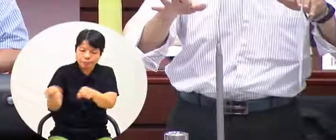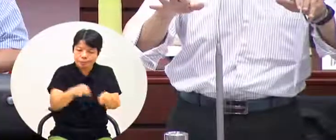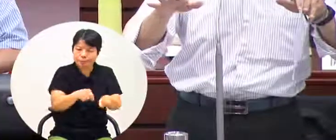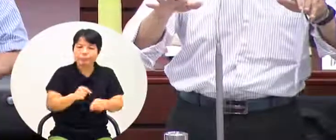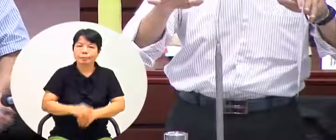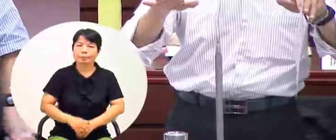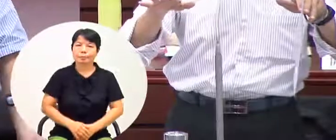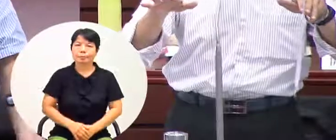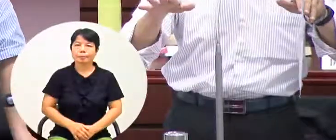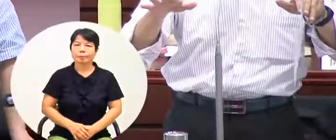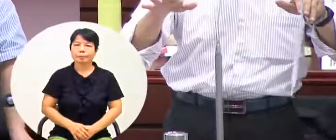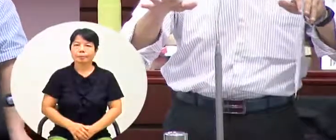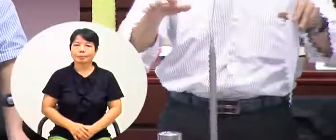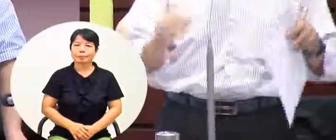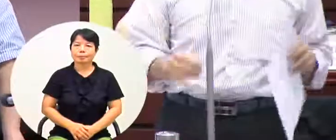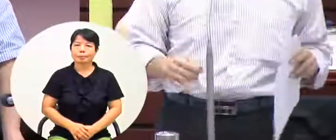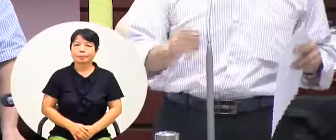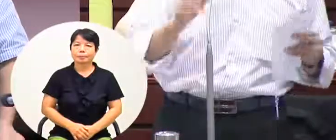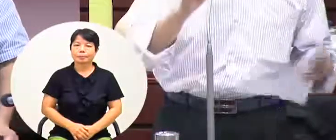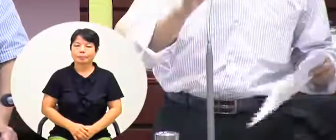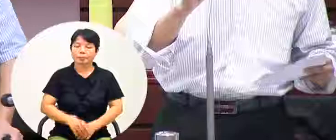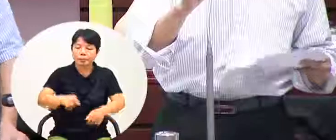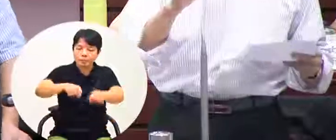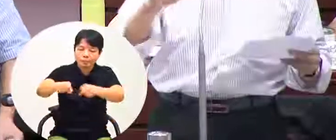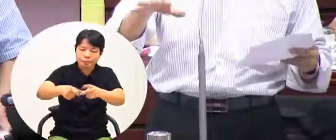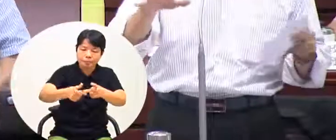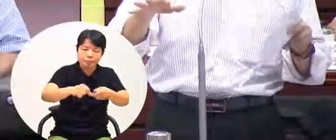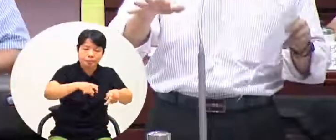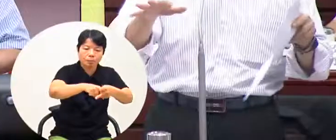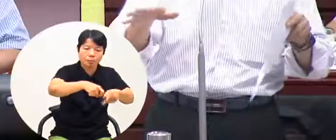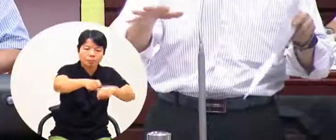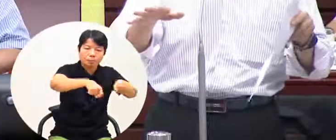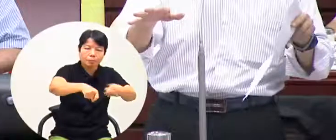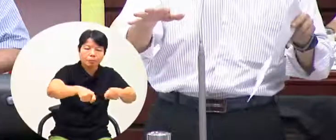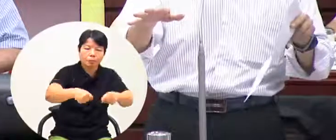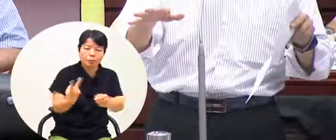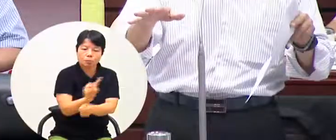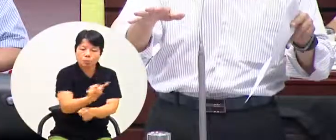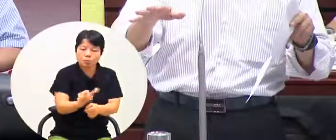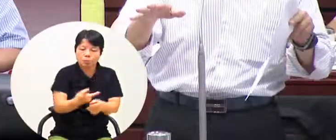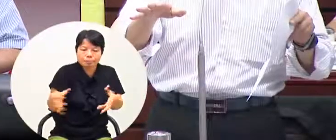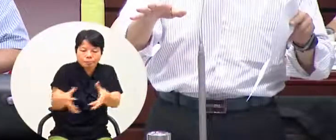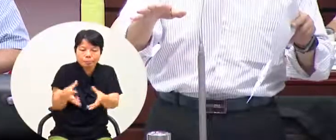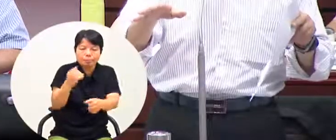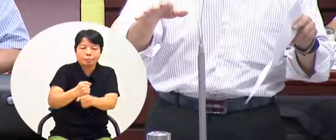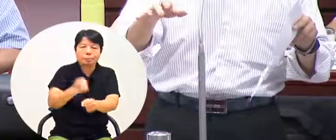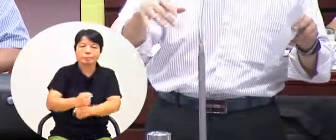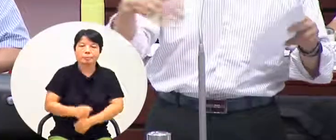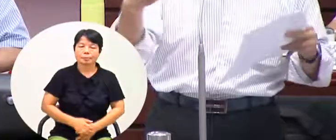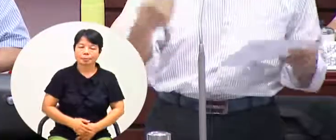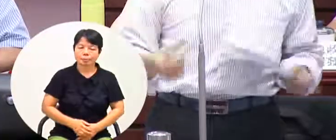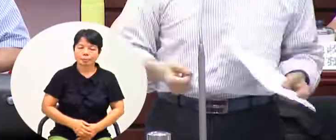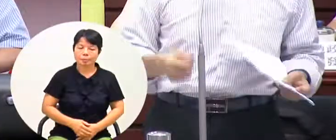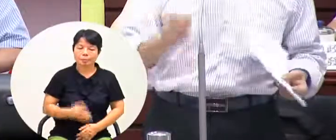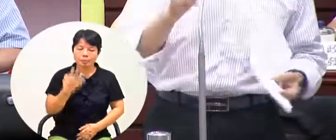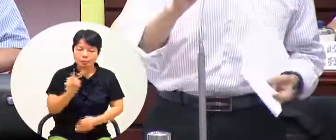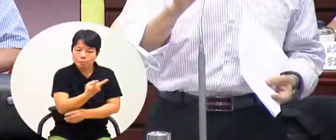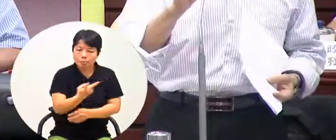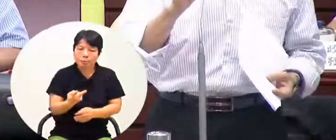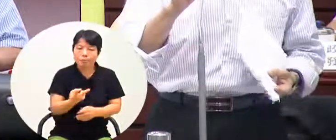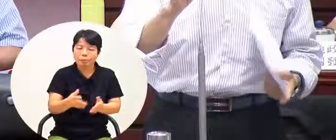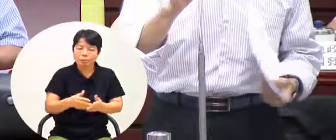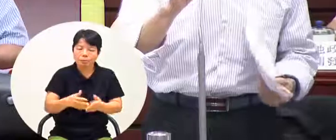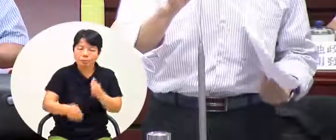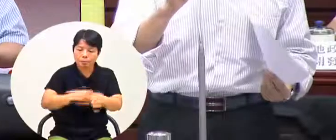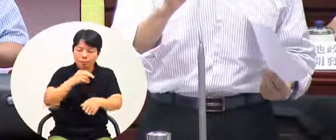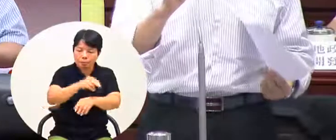划参迄个工程设计先是双轨并行的啊，所以即等候这两个物件啦，准拢迄个好的时，我马上就可以来